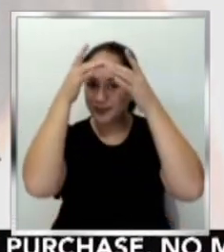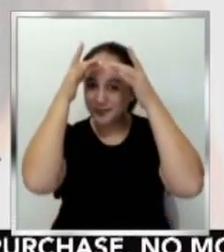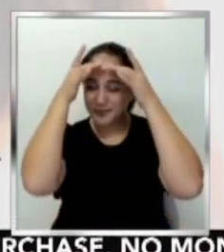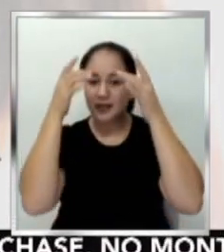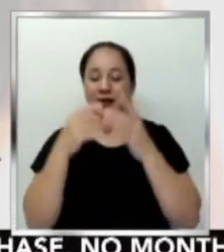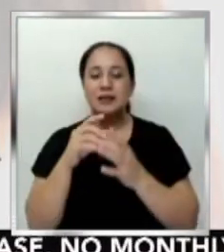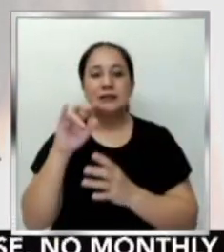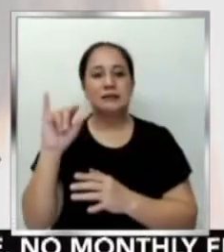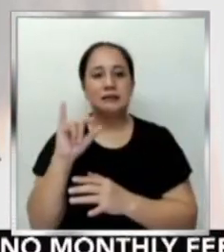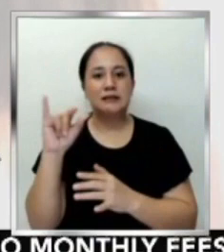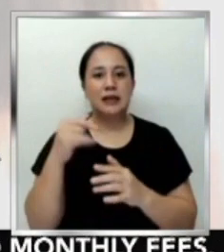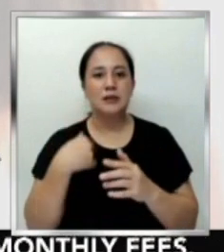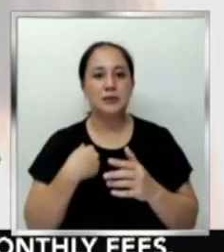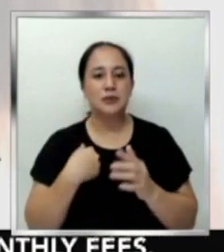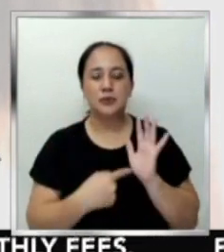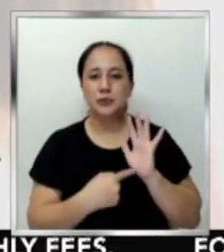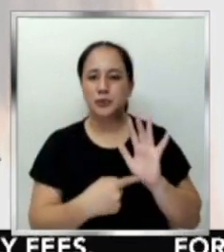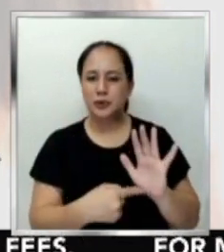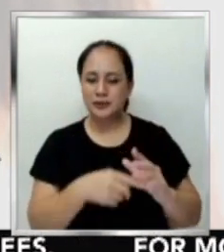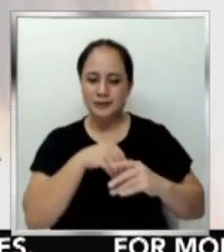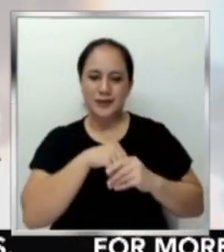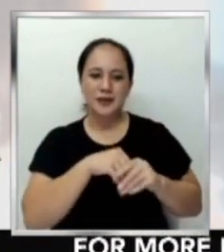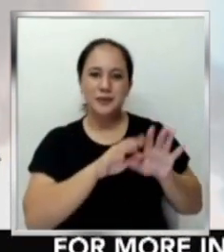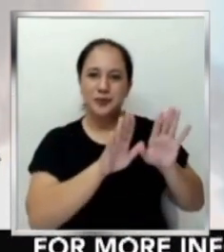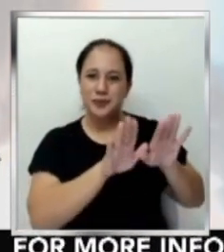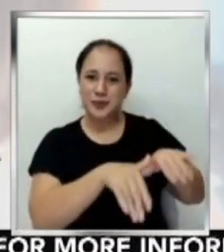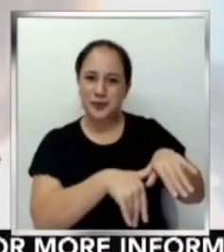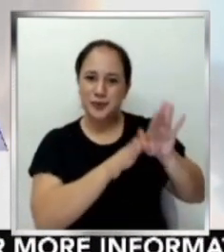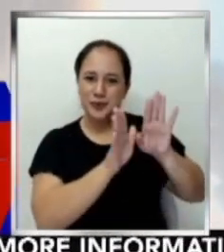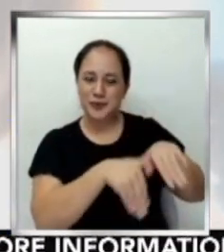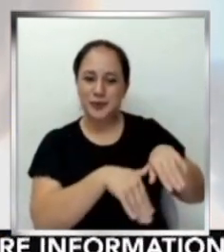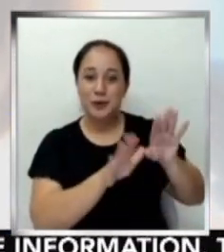nag-channel ng kanyang inner dyesebel si Jillian. At dahil sa kanyang